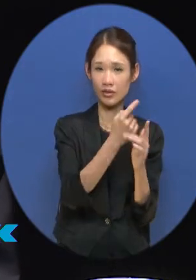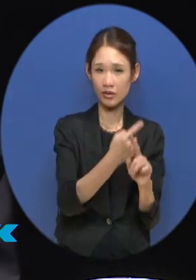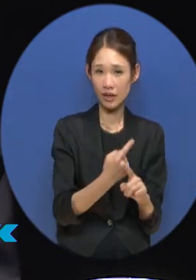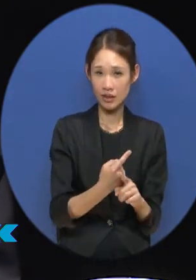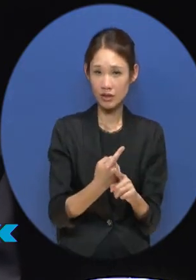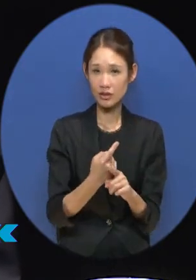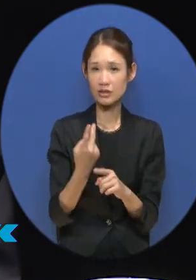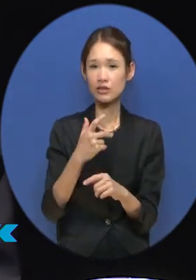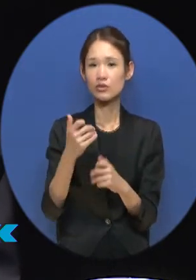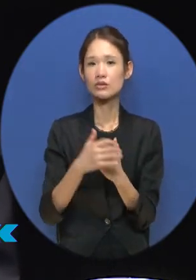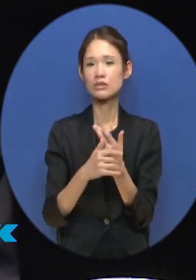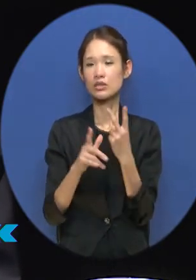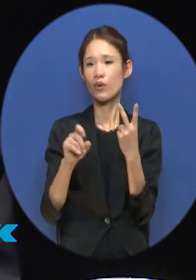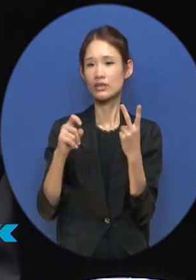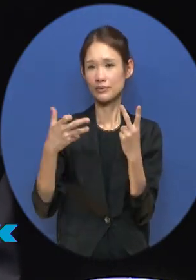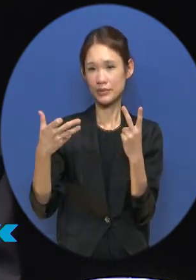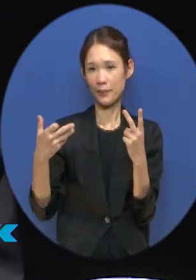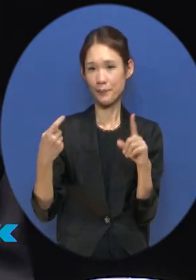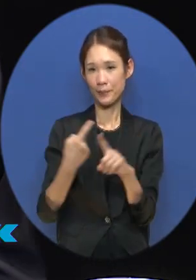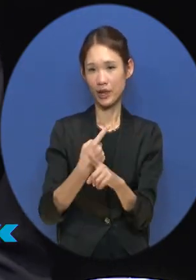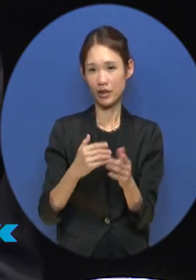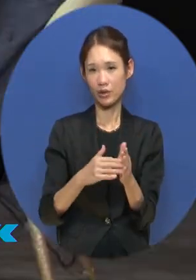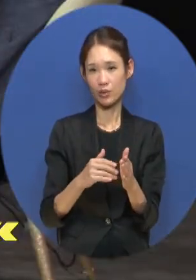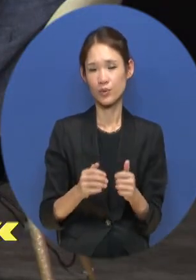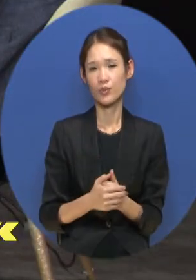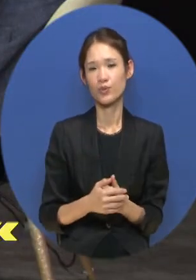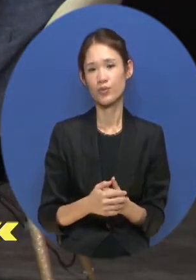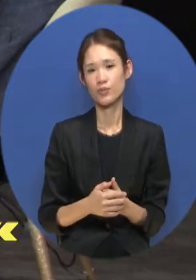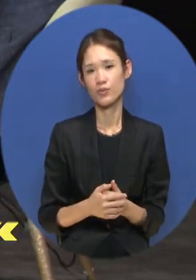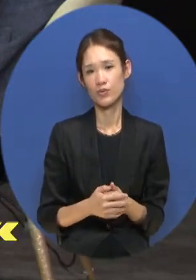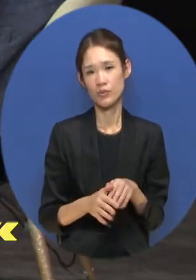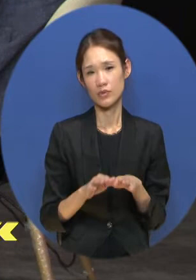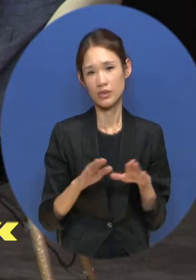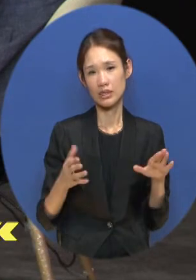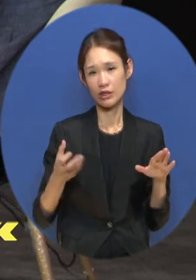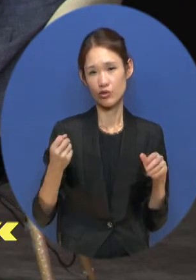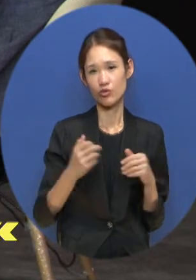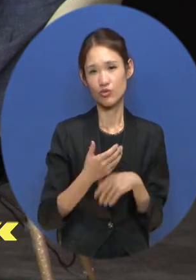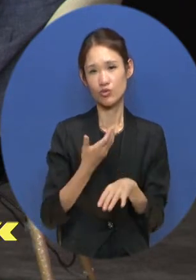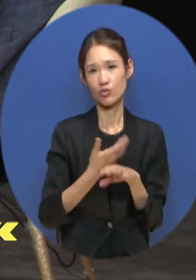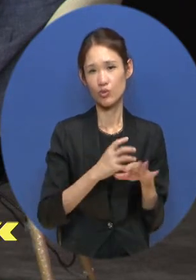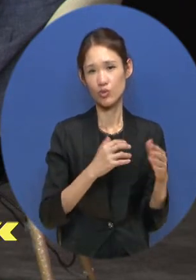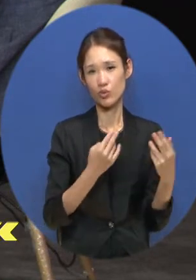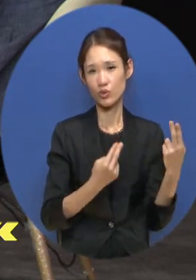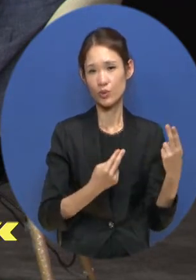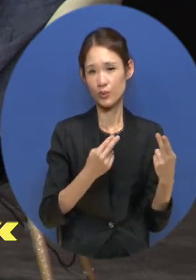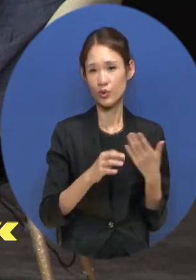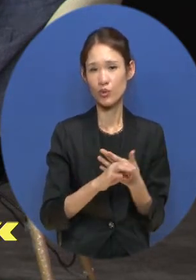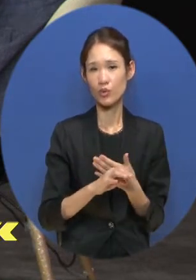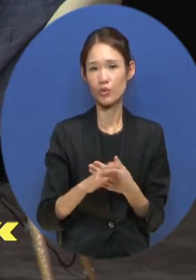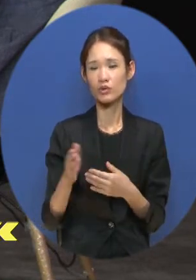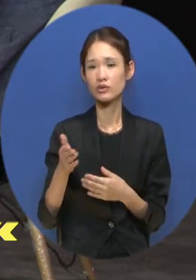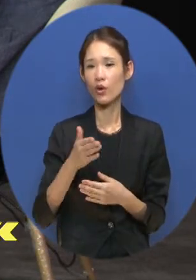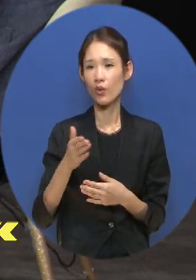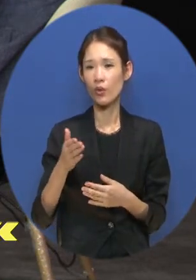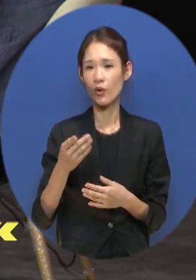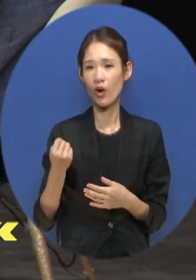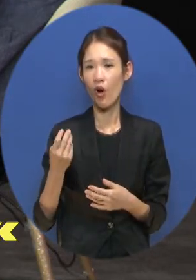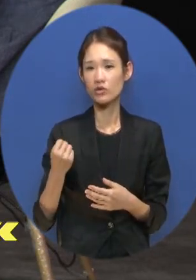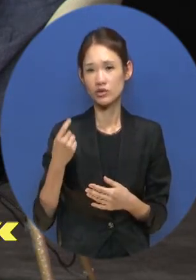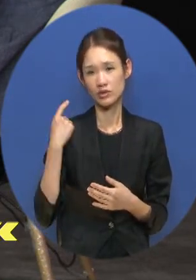2019년 2월 13일 날 됐습니다. 그러면 이제 그 기준은 외국의 기준에 비해서 지금 어느